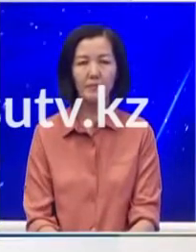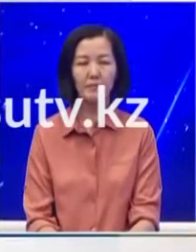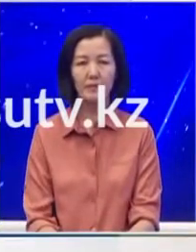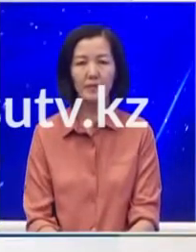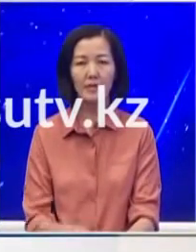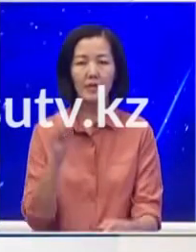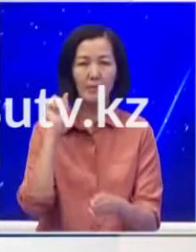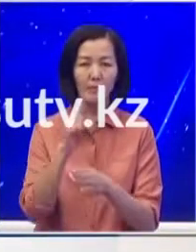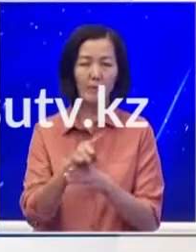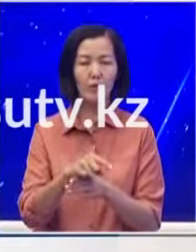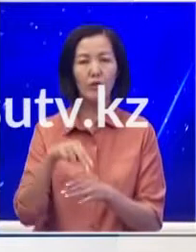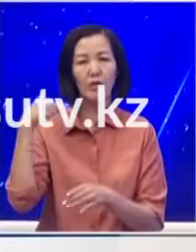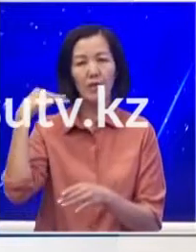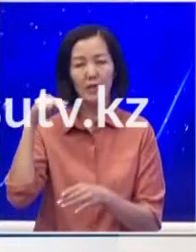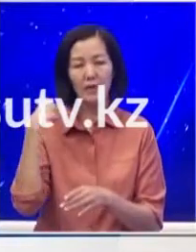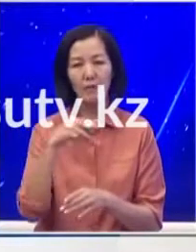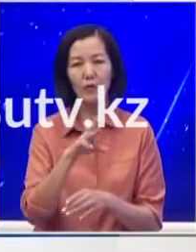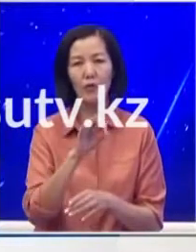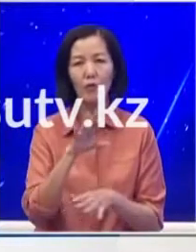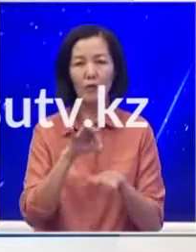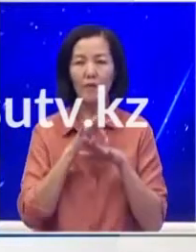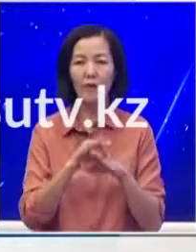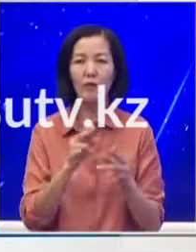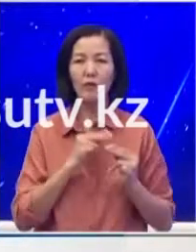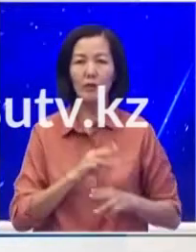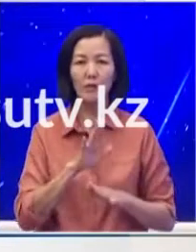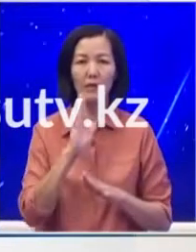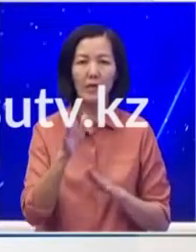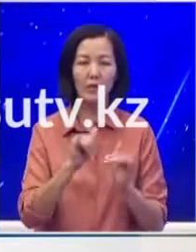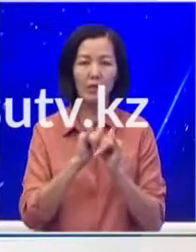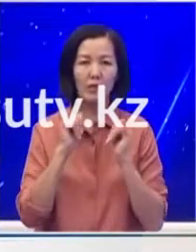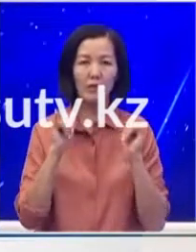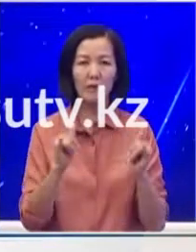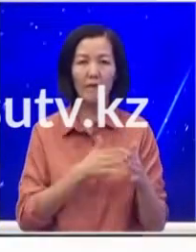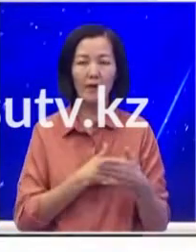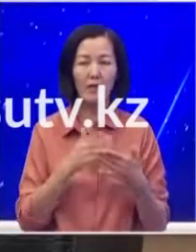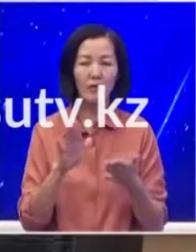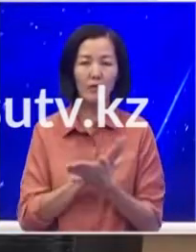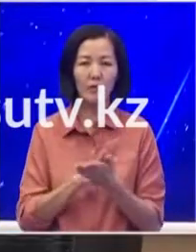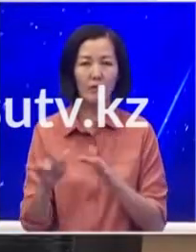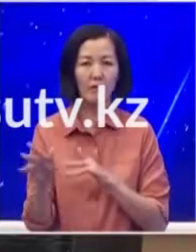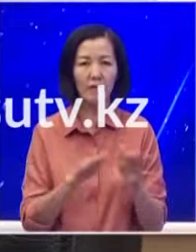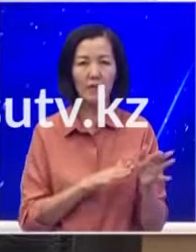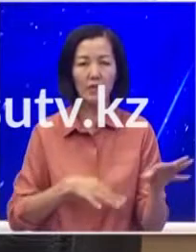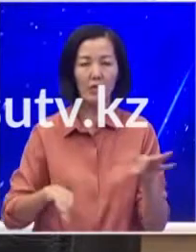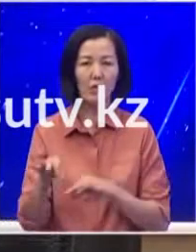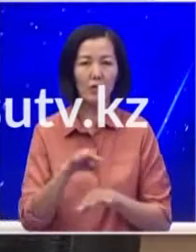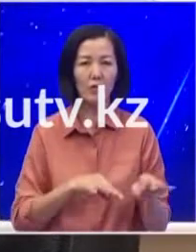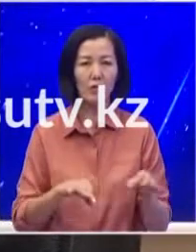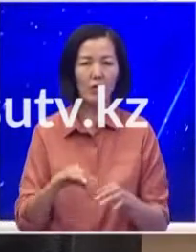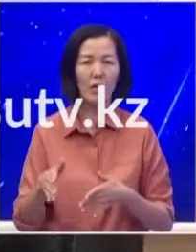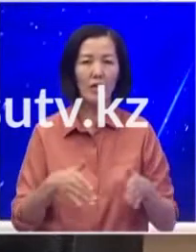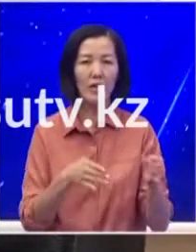По поручению главы государства в области ведется работа по дальнейшему развитию волонтерского движения в соответствии с дорожной картой. В рамках